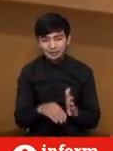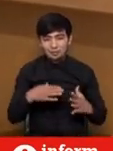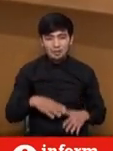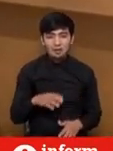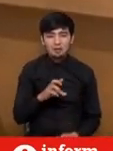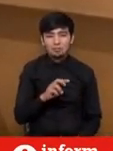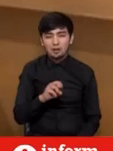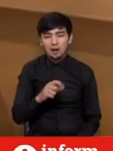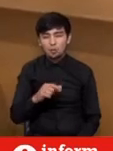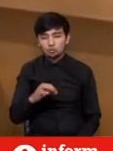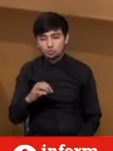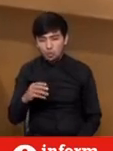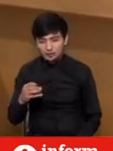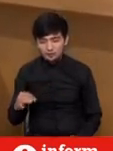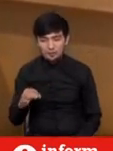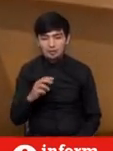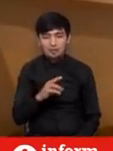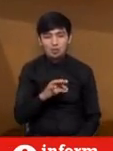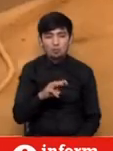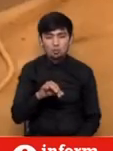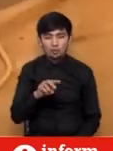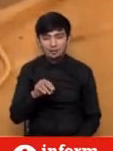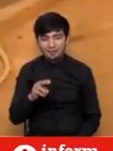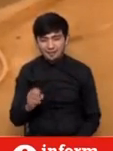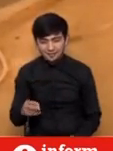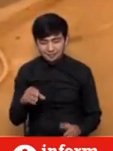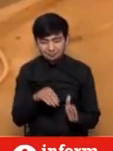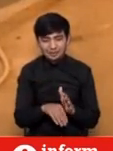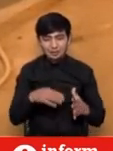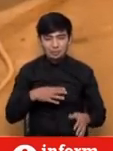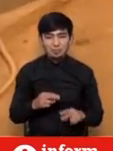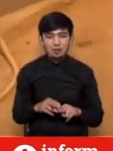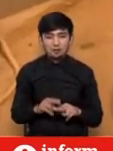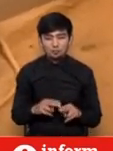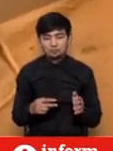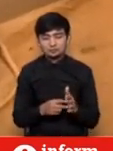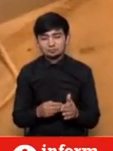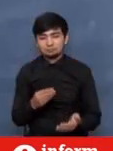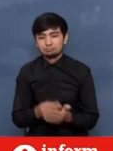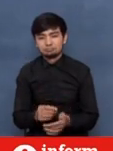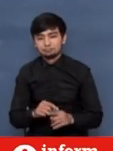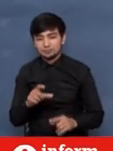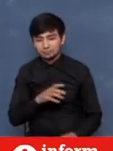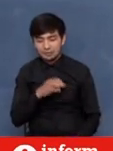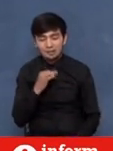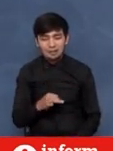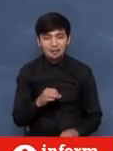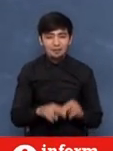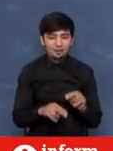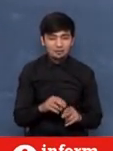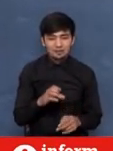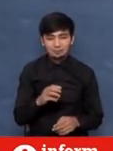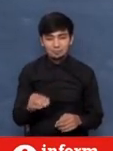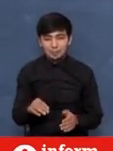техническое оснащение и коммуникации поэтому стоимость по сметам превысила заявленную а стройку начали до утверждения